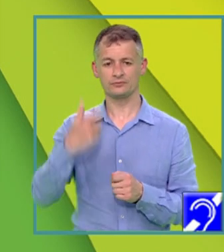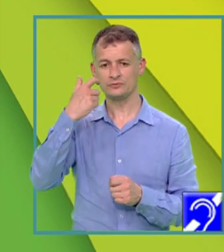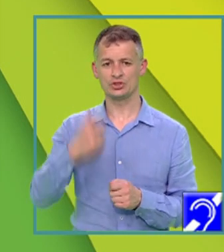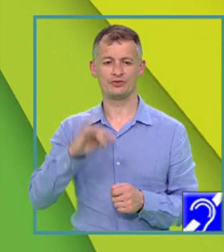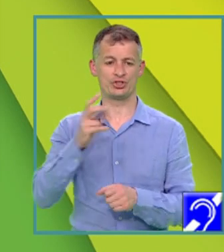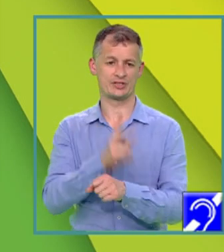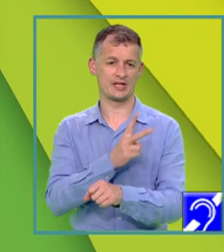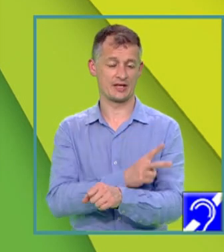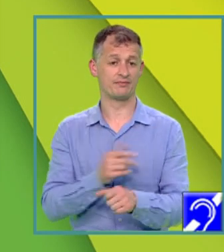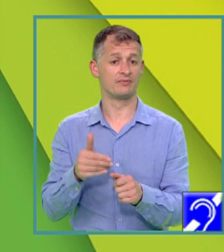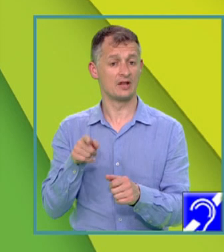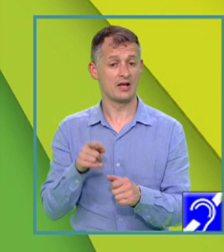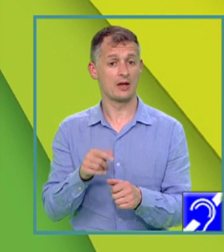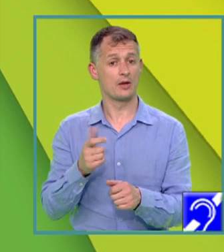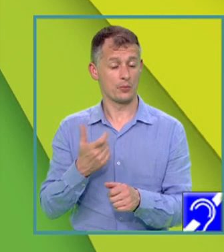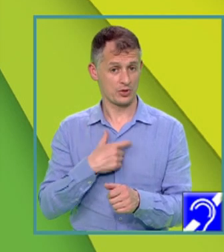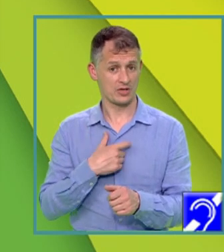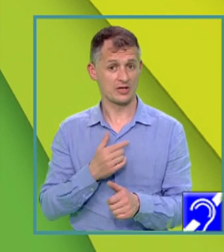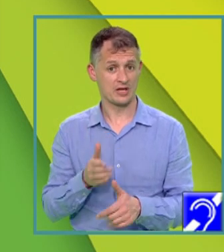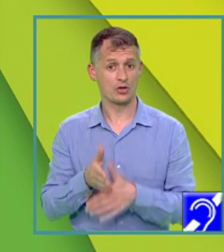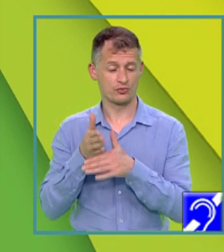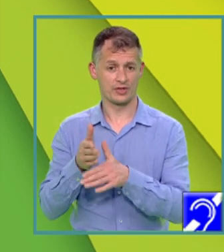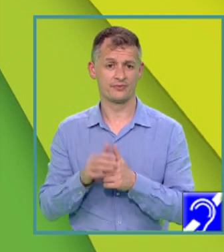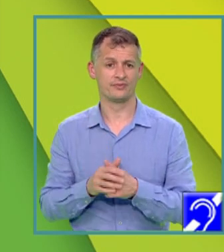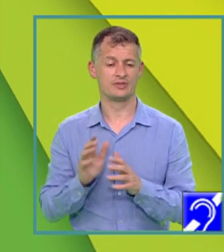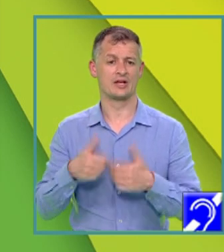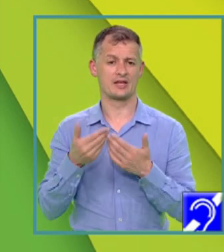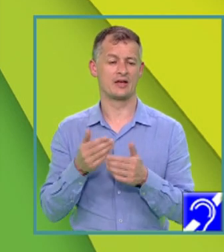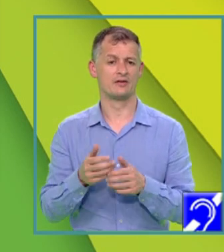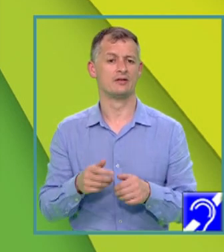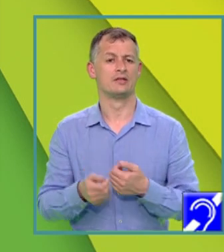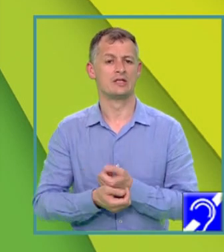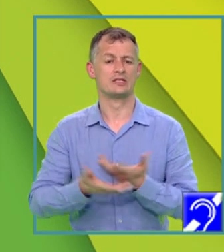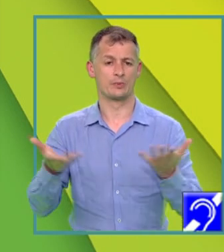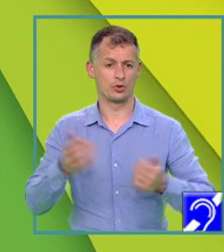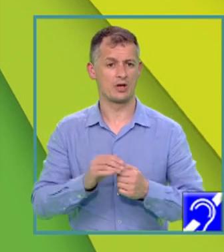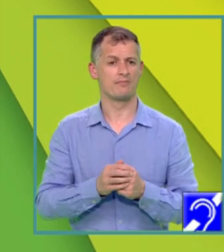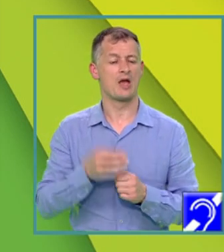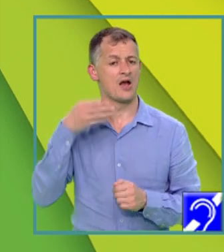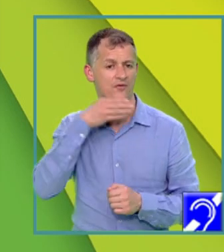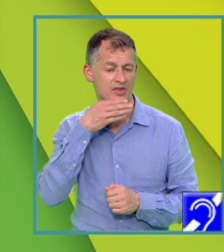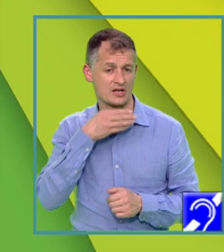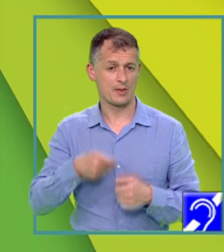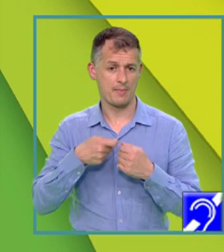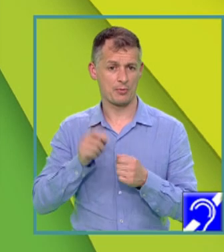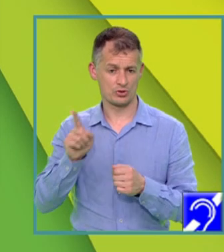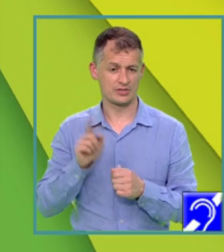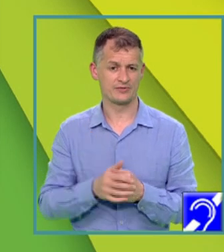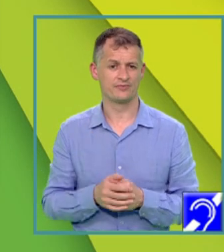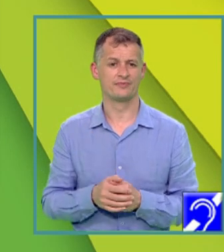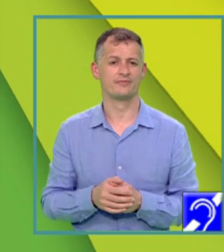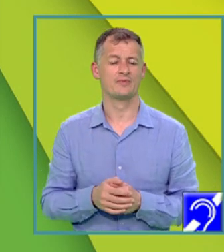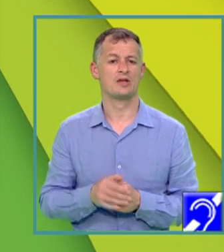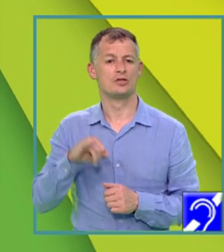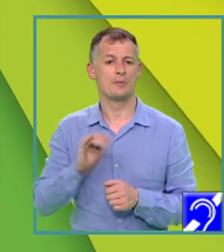social, să mențină puterea pentru a beneficia și distribui avantaje materiale membrilor săi. Mergem pe propulsare